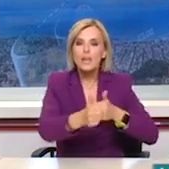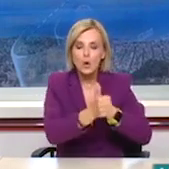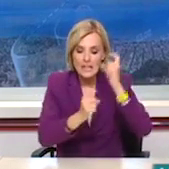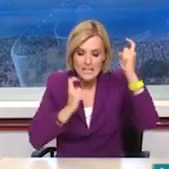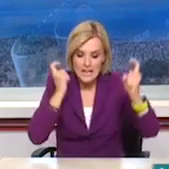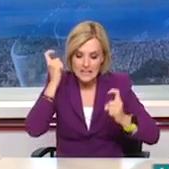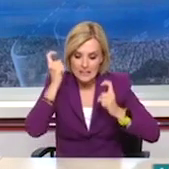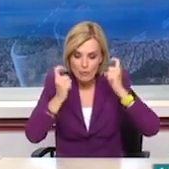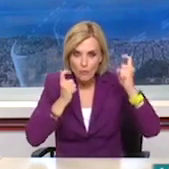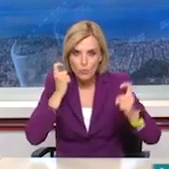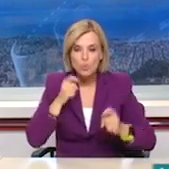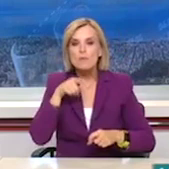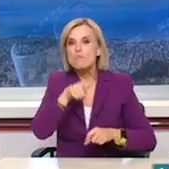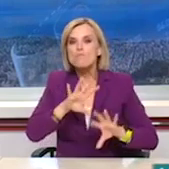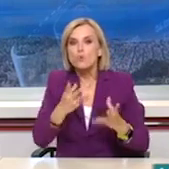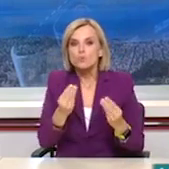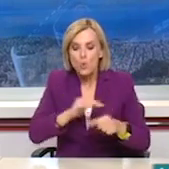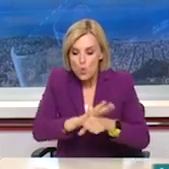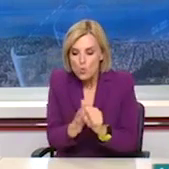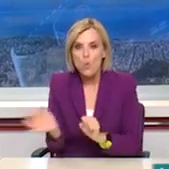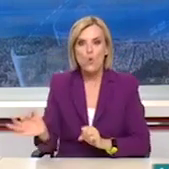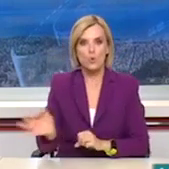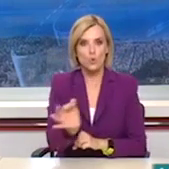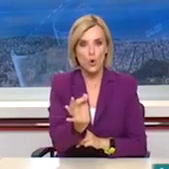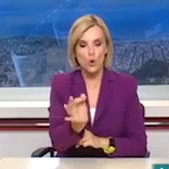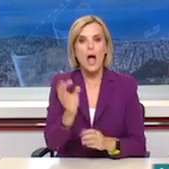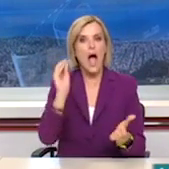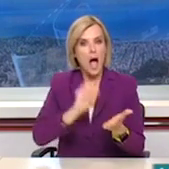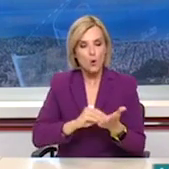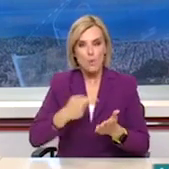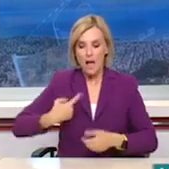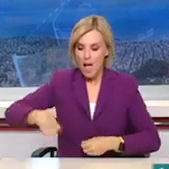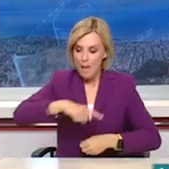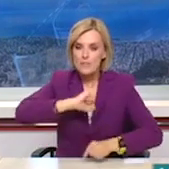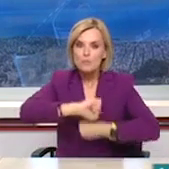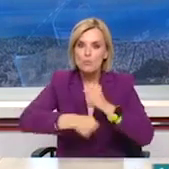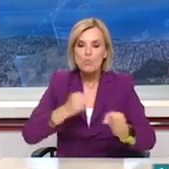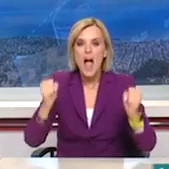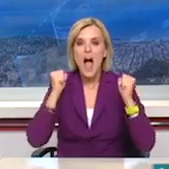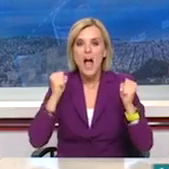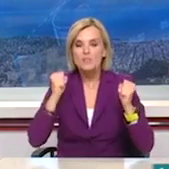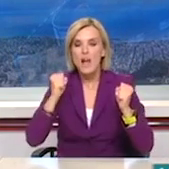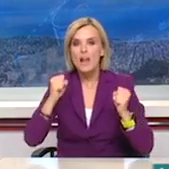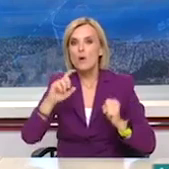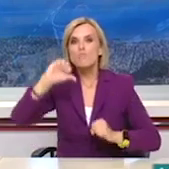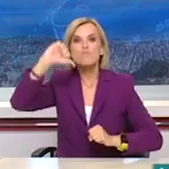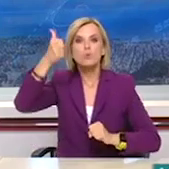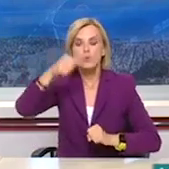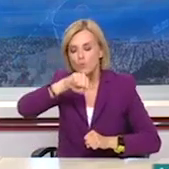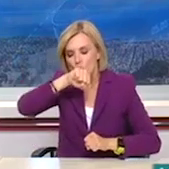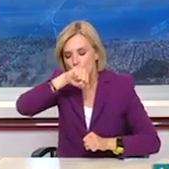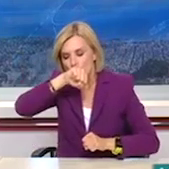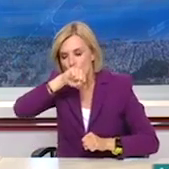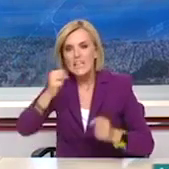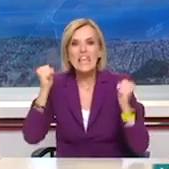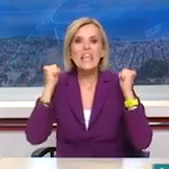της υγείας, μέσα στο περιβάλλον του κοροναϊού και βέβαια την ασφάλεια των ασθενών. Την υγεία δηλαδή σαν ένα ενιαίο αφήγημα